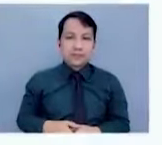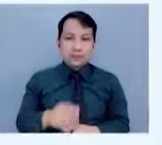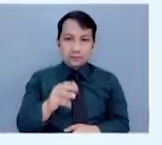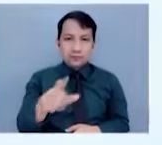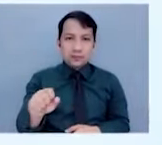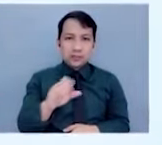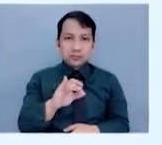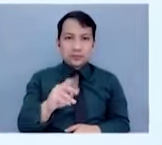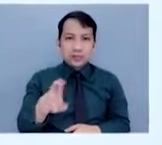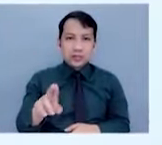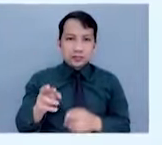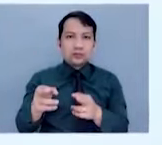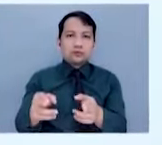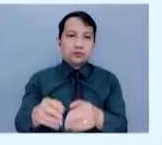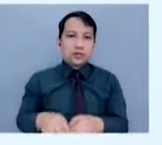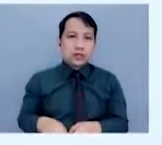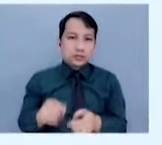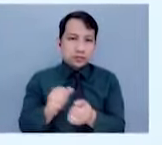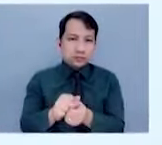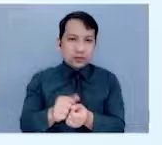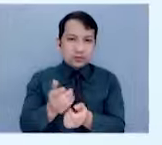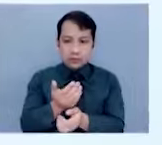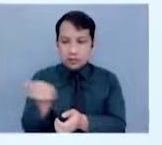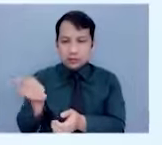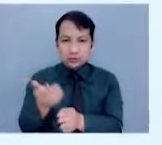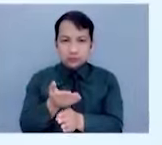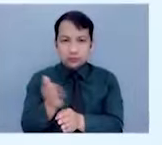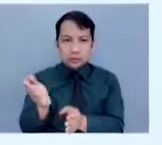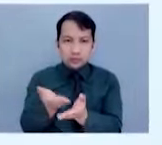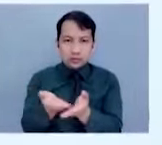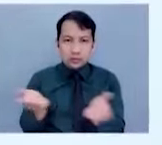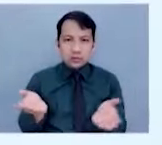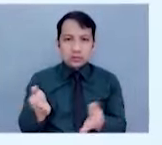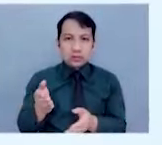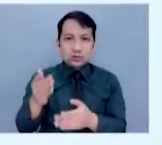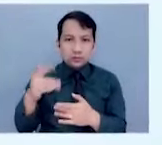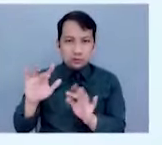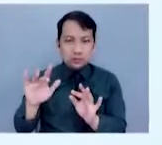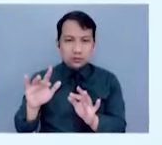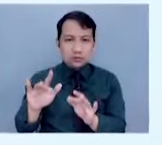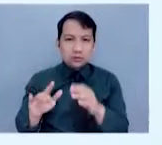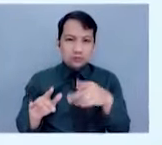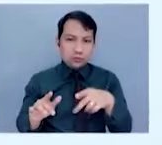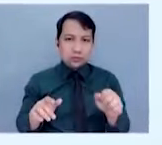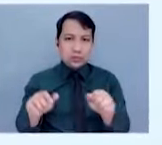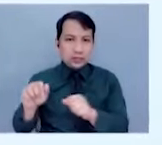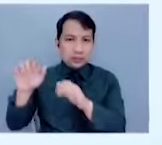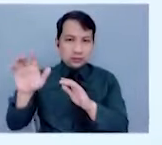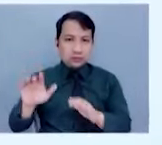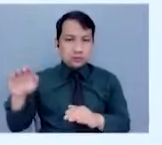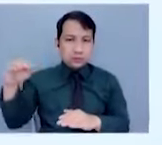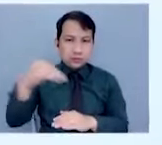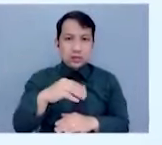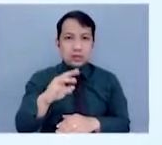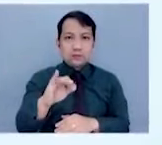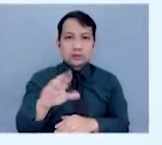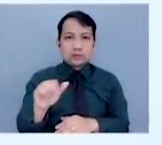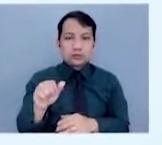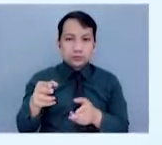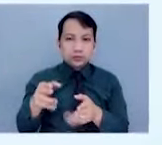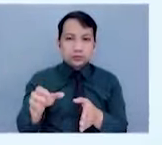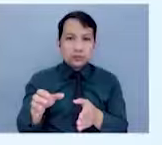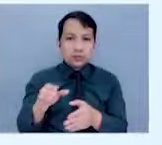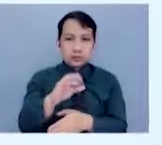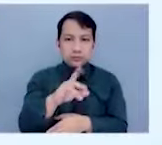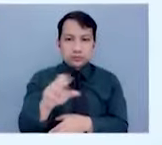Road. Kabilang naman sa alternatibong rutang inilatag sa light vehicles mula Poblacion Antipolo pa Marcos Highway ay ang Circumferential